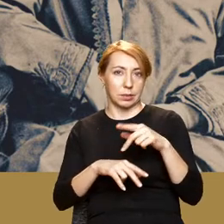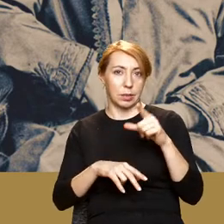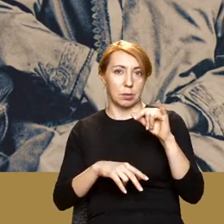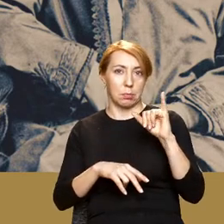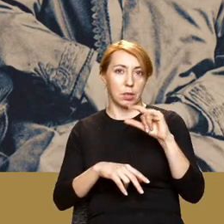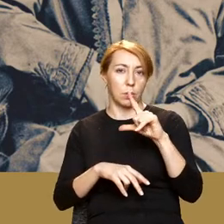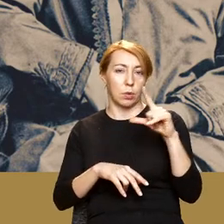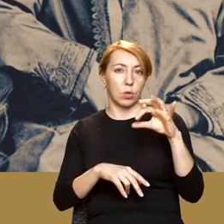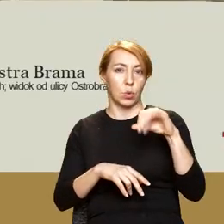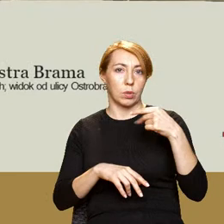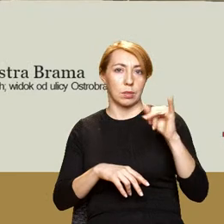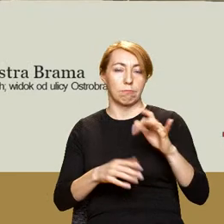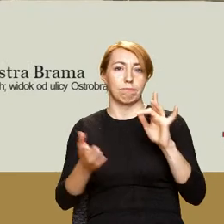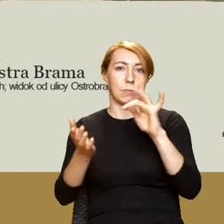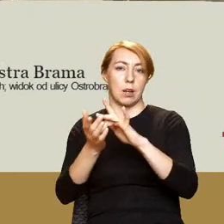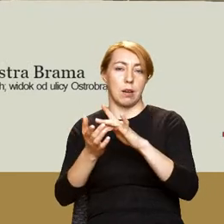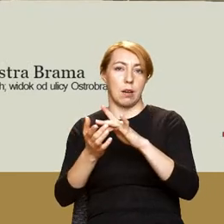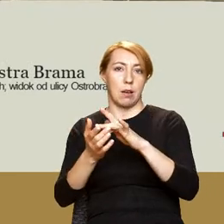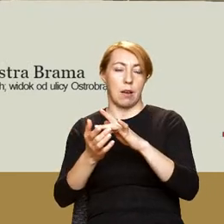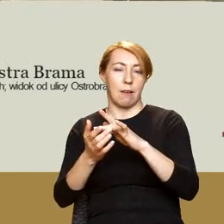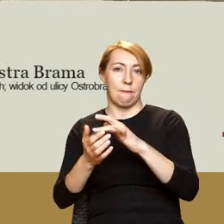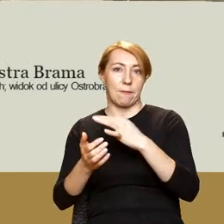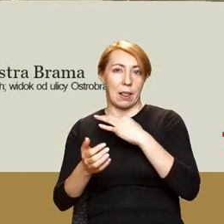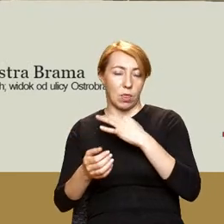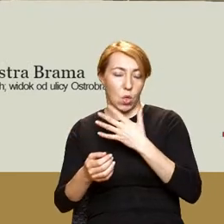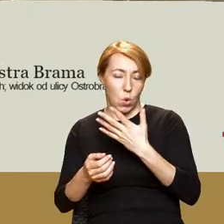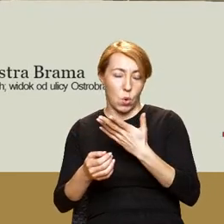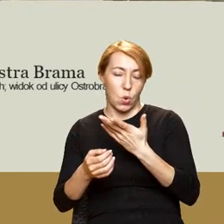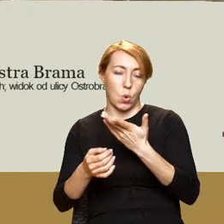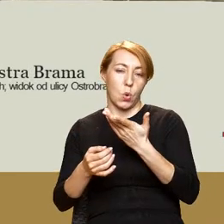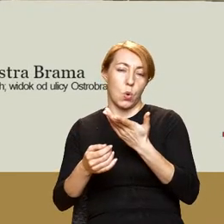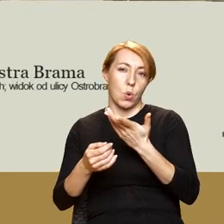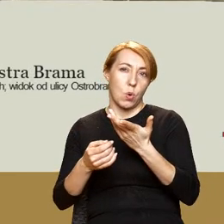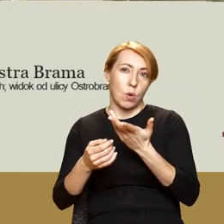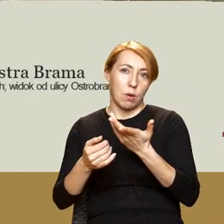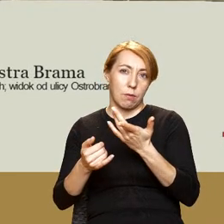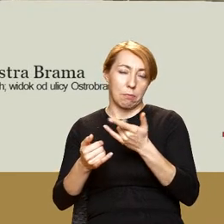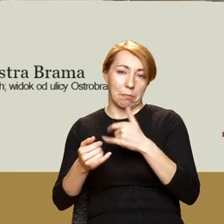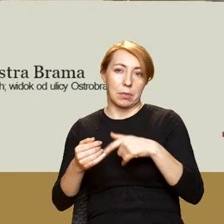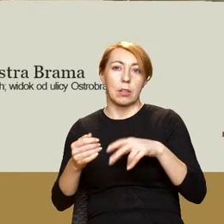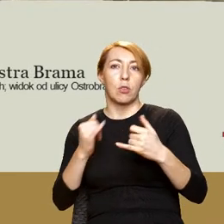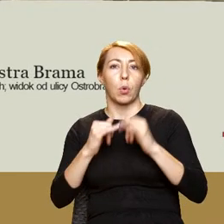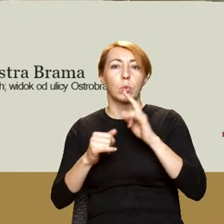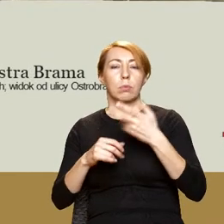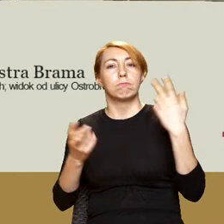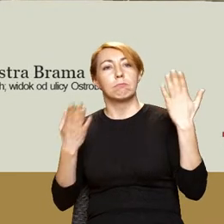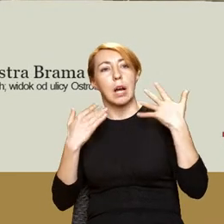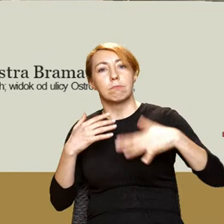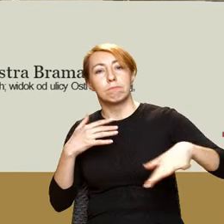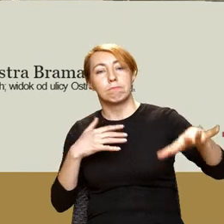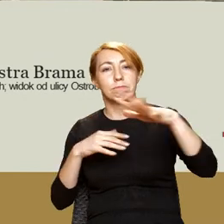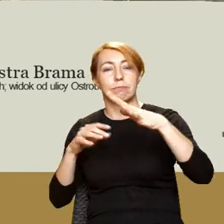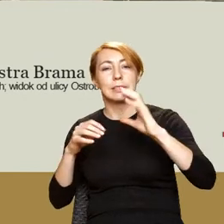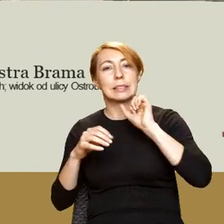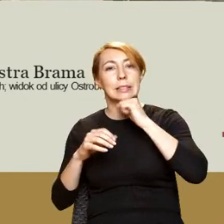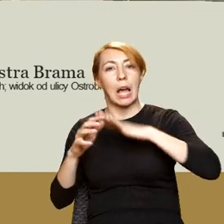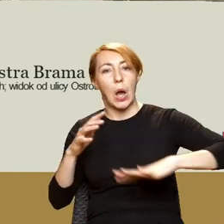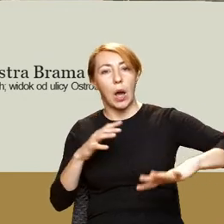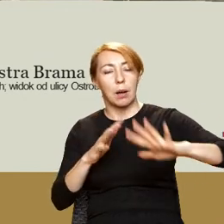Wilnie, że każdy, który chodzi po Wilnie, nowy tam w Wilnie, starówce, widzieli, że tutaj mieszkali nie tylko